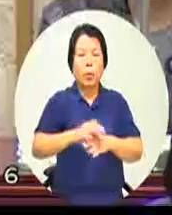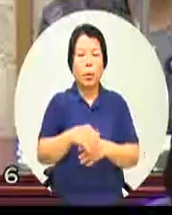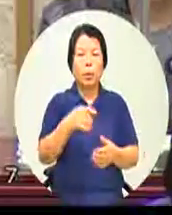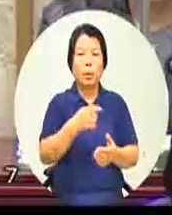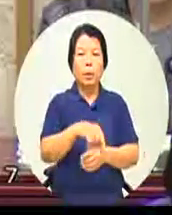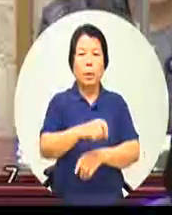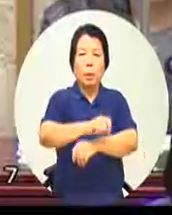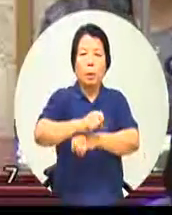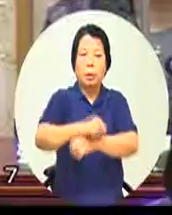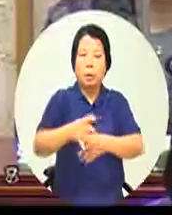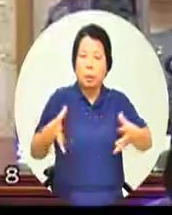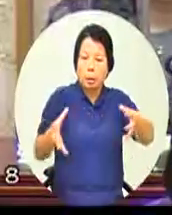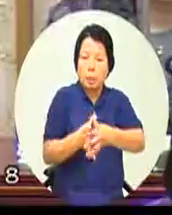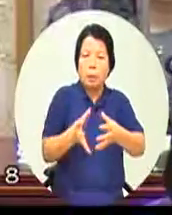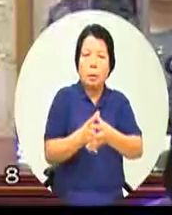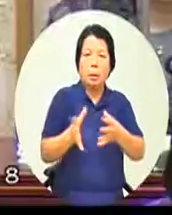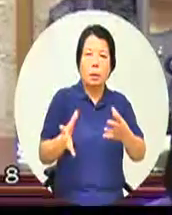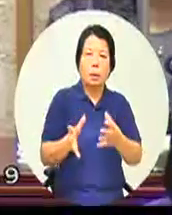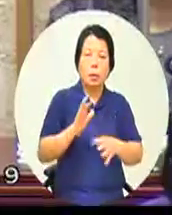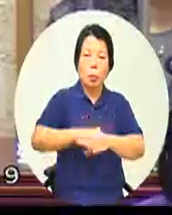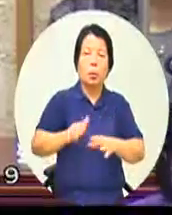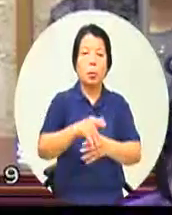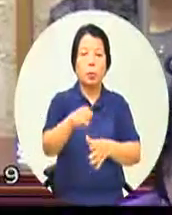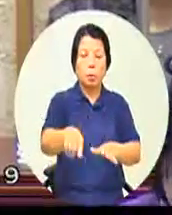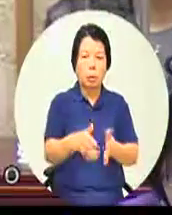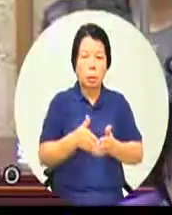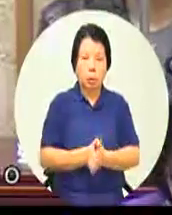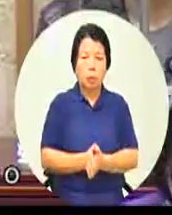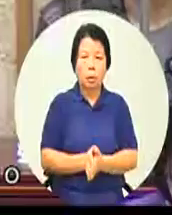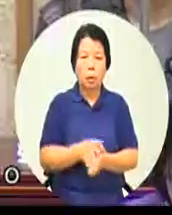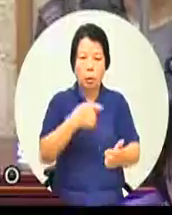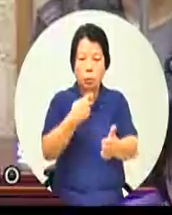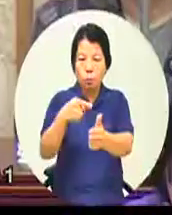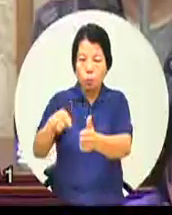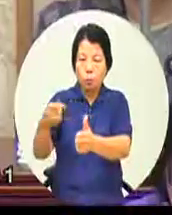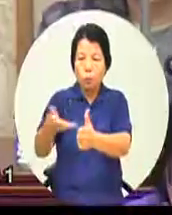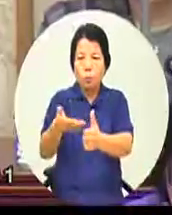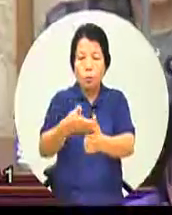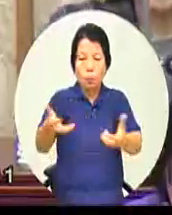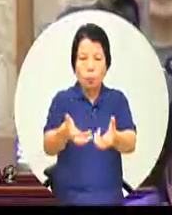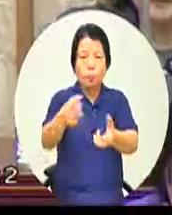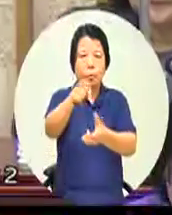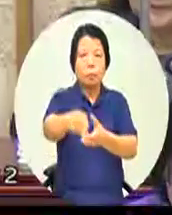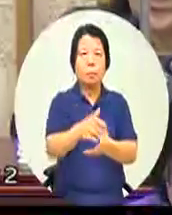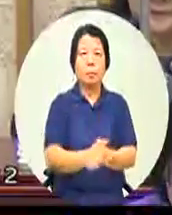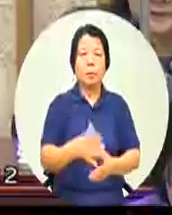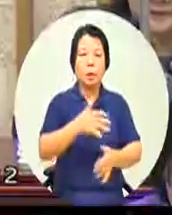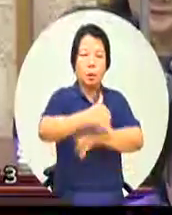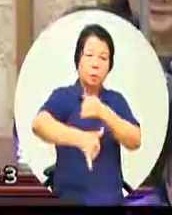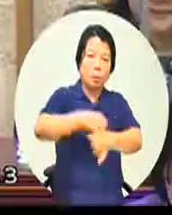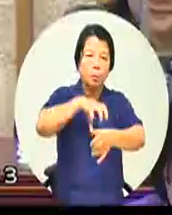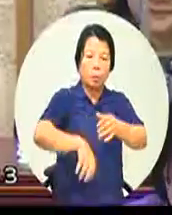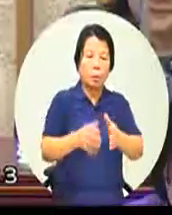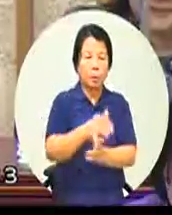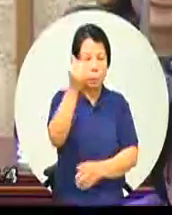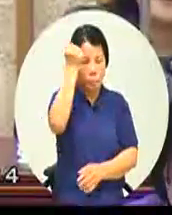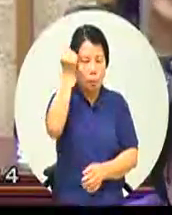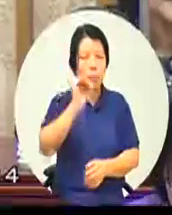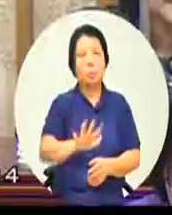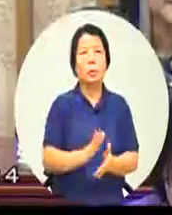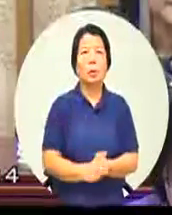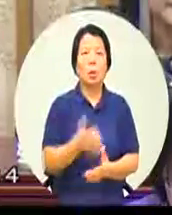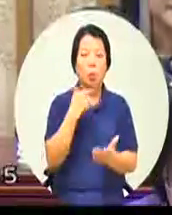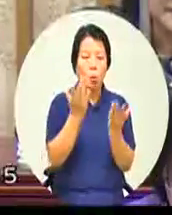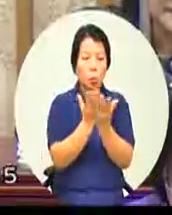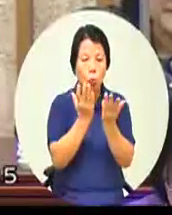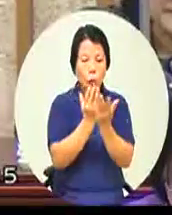物件并做伙，因为这个部分可能爱深化到伊的生活，佮像阮安尼爱知影伫生活内底，阮较记会着，啊无读太过